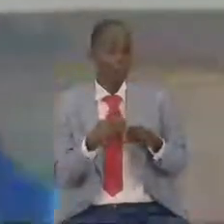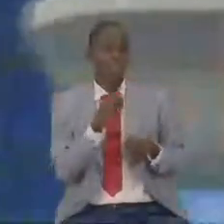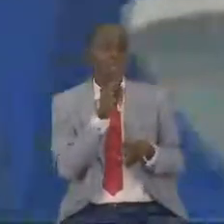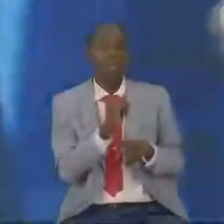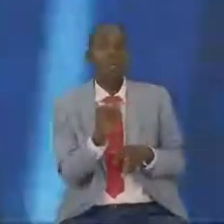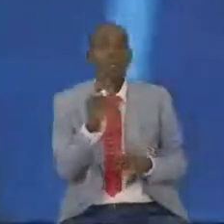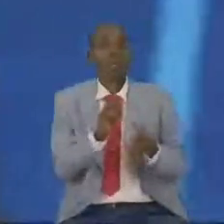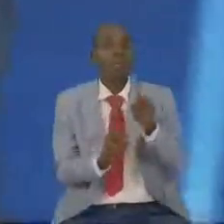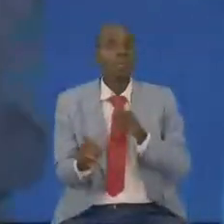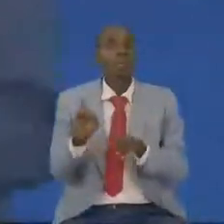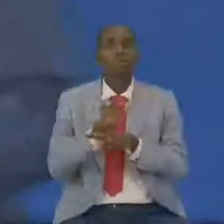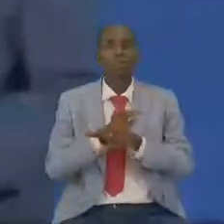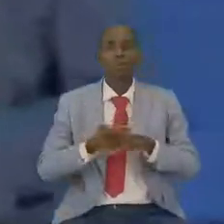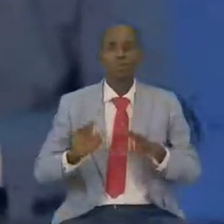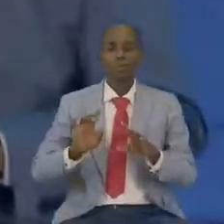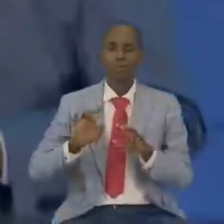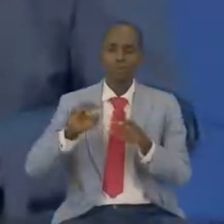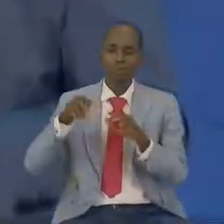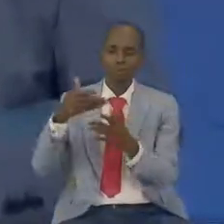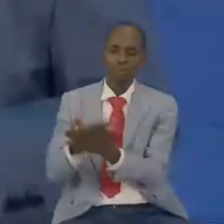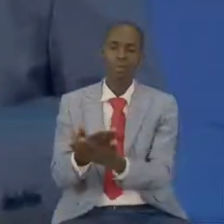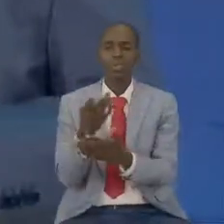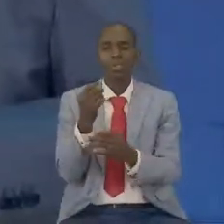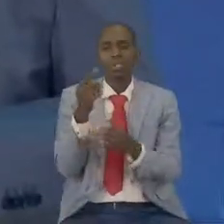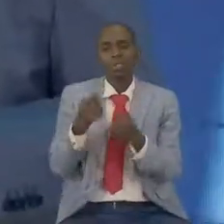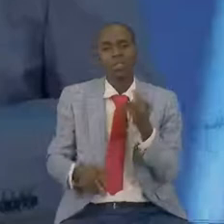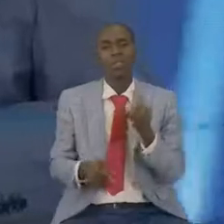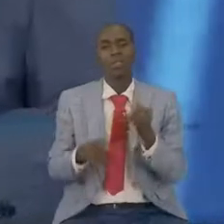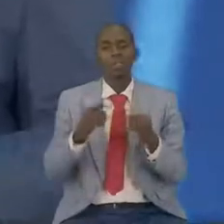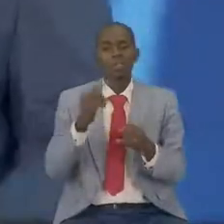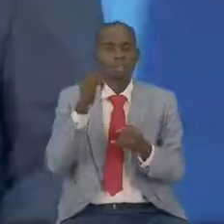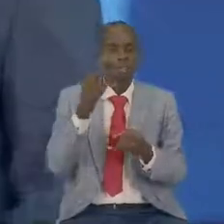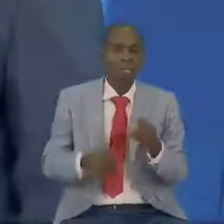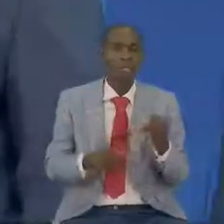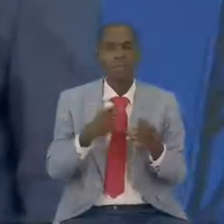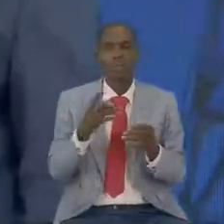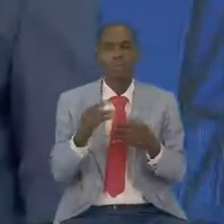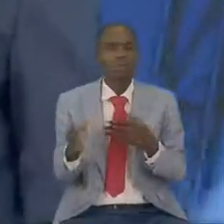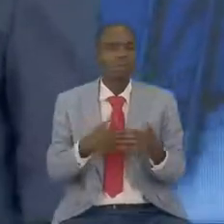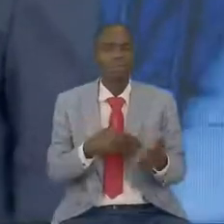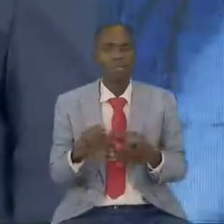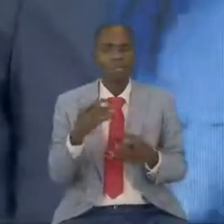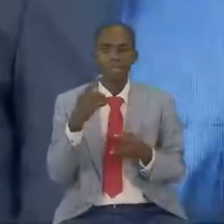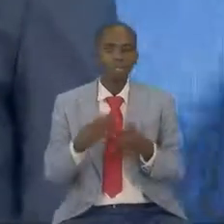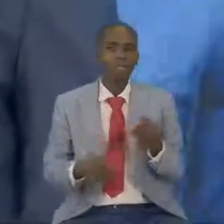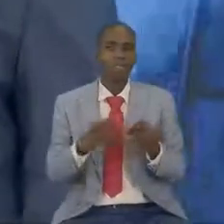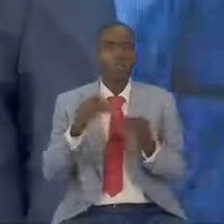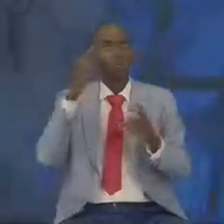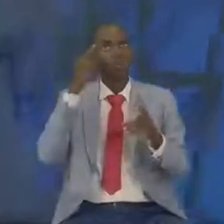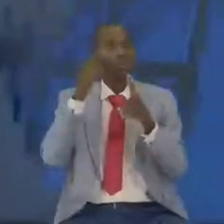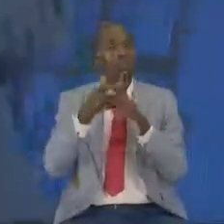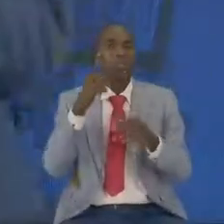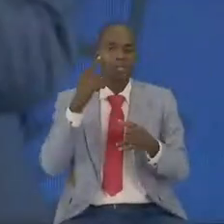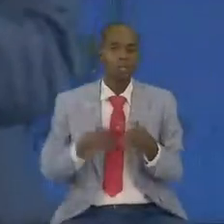gens n'atteignent pas la fin. C'est la fin de l'affaire, la fin du problème, la fin